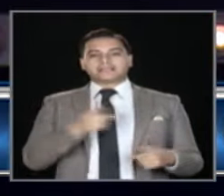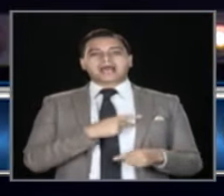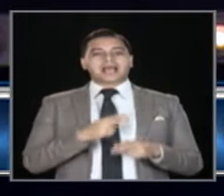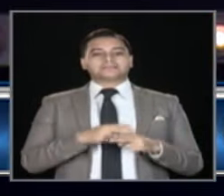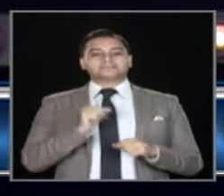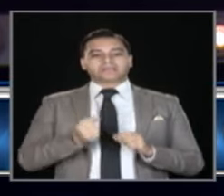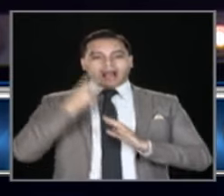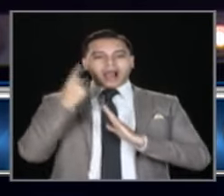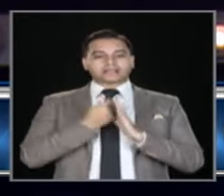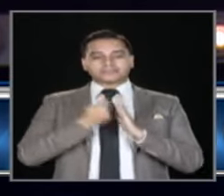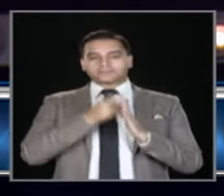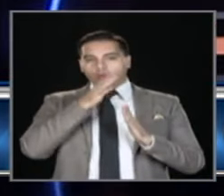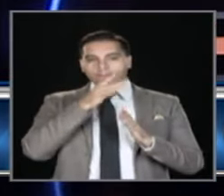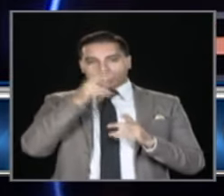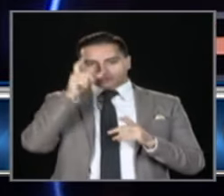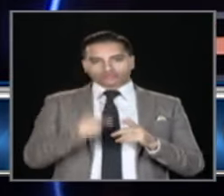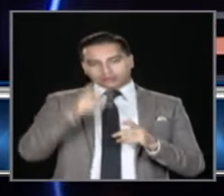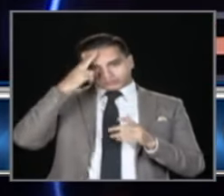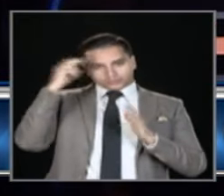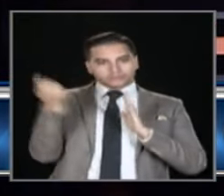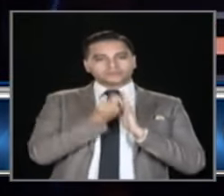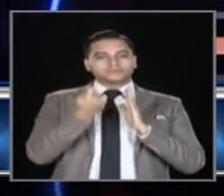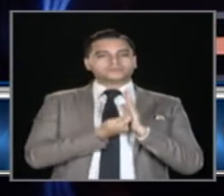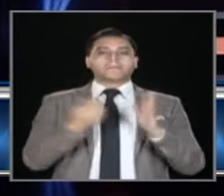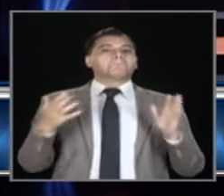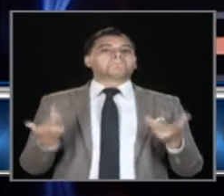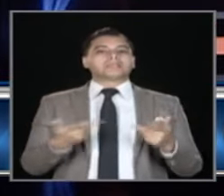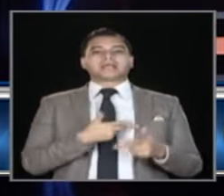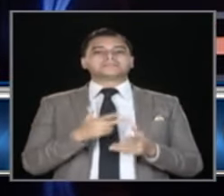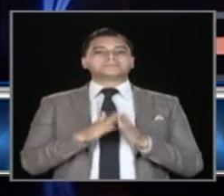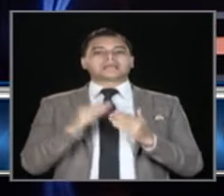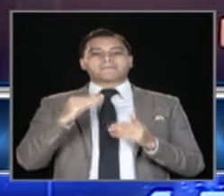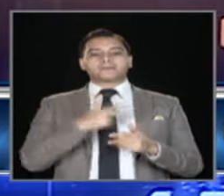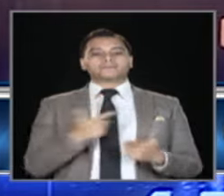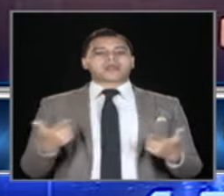الحرب هي رواية لأديب عماني، فمن هو؟